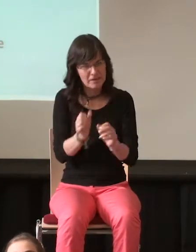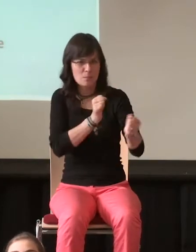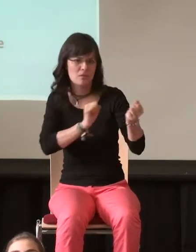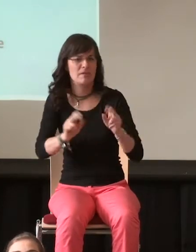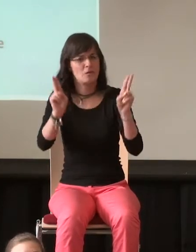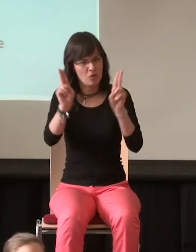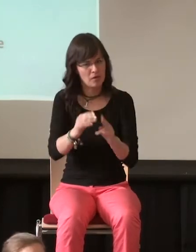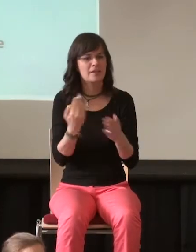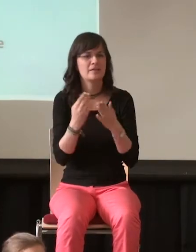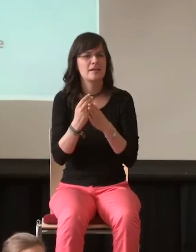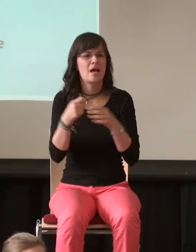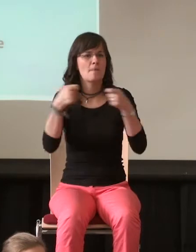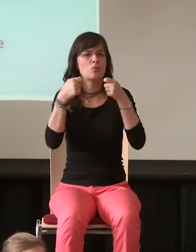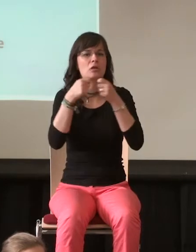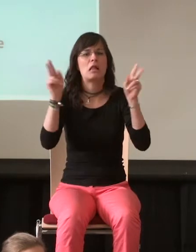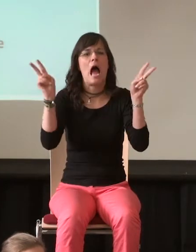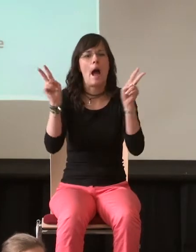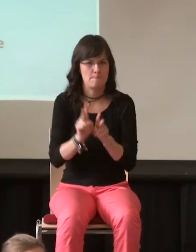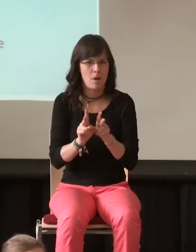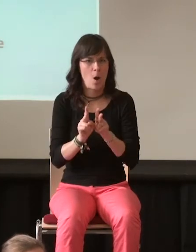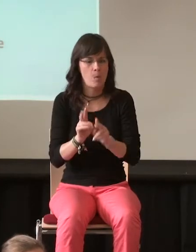Muskelatrophie, besonders der Beinmuskeln,